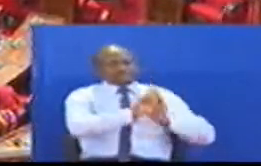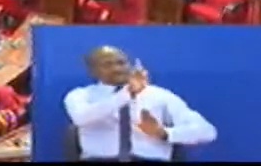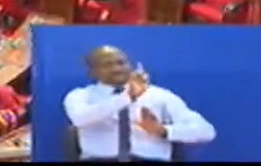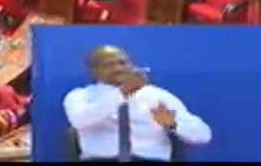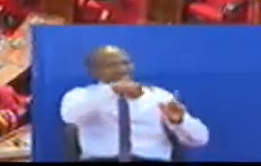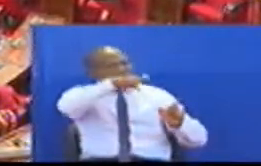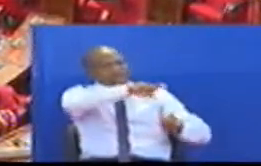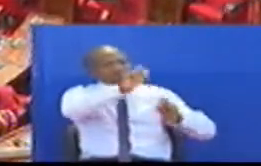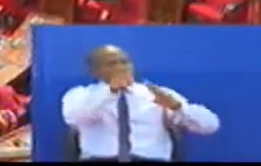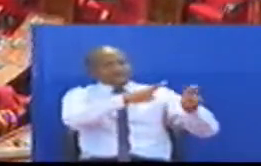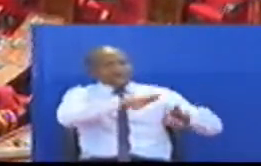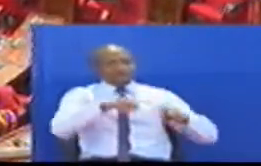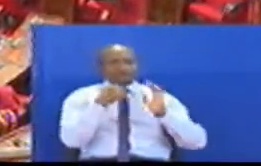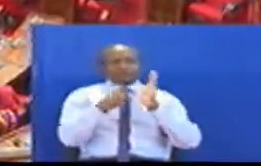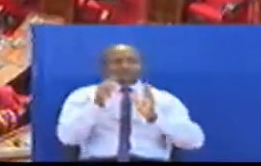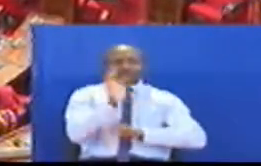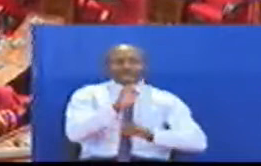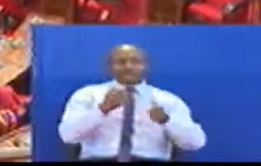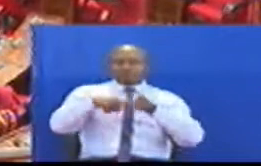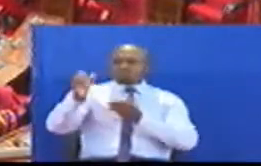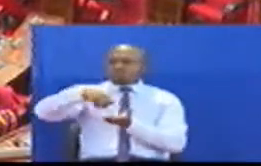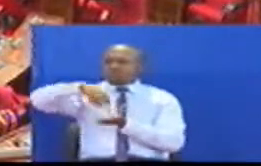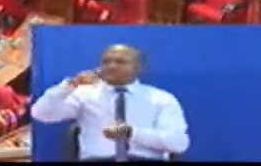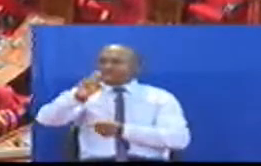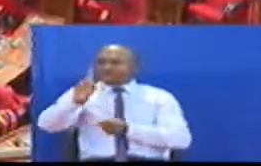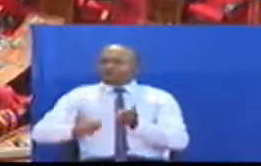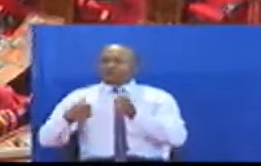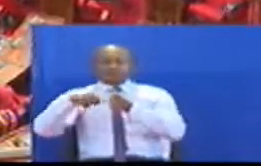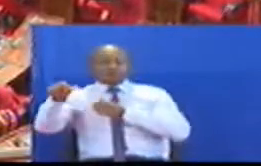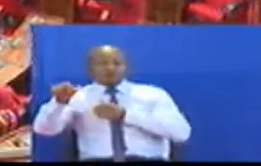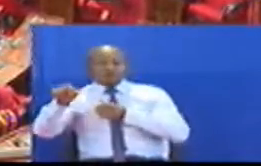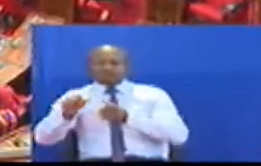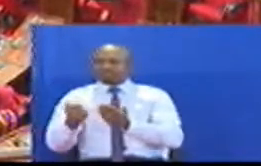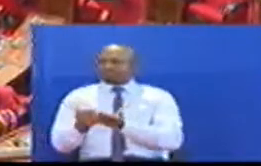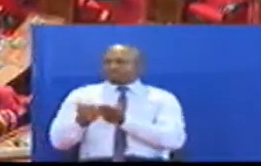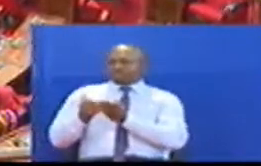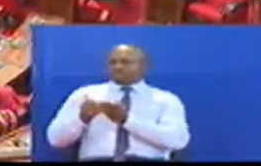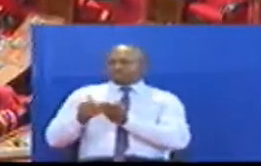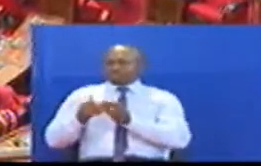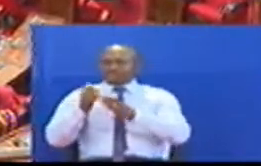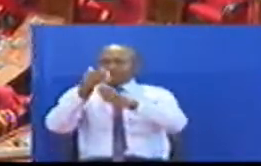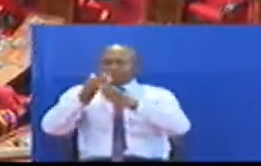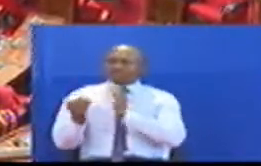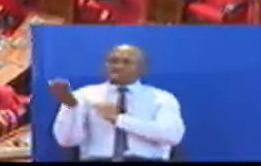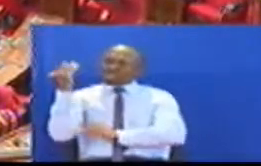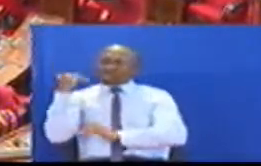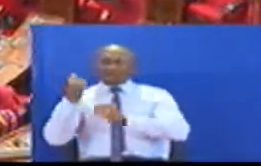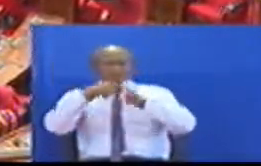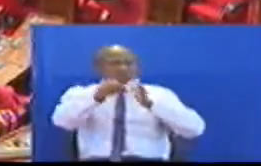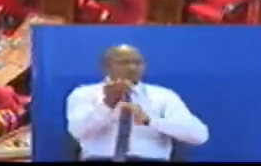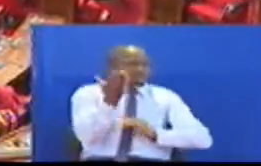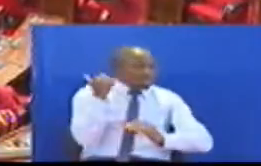ya mikataba, maana yake ni kwamba atanunua kwa bei ambayo alinunua Alliance One na ambayo alinunua mnunuzi